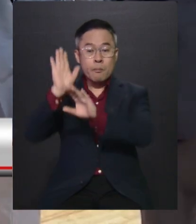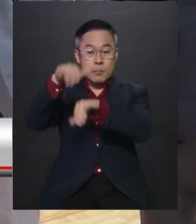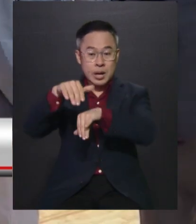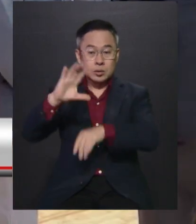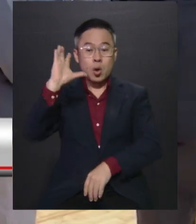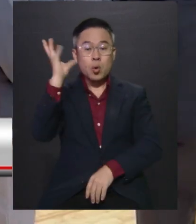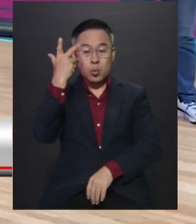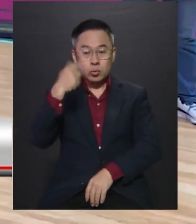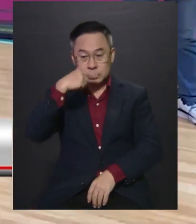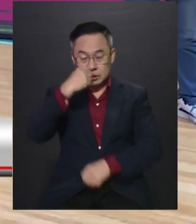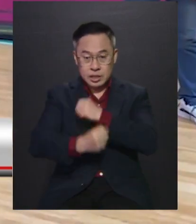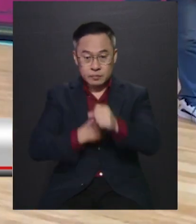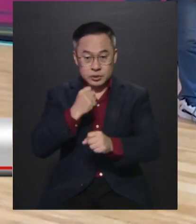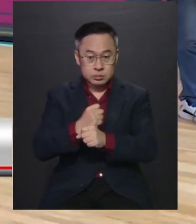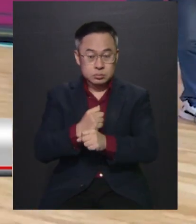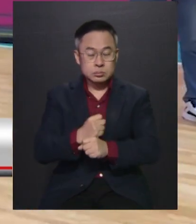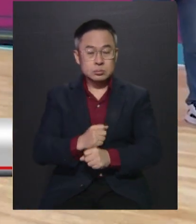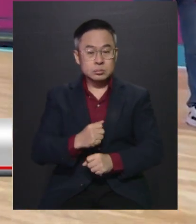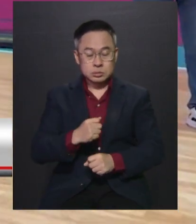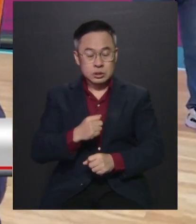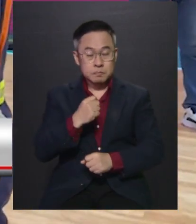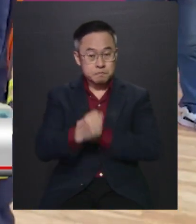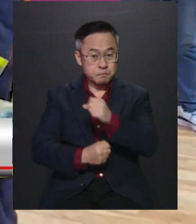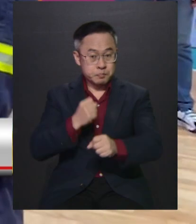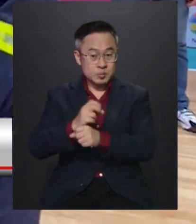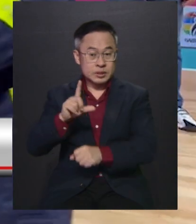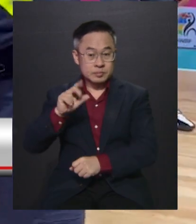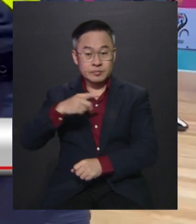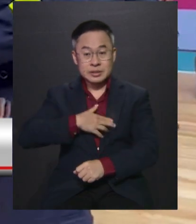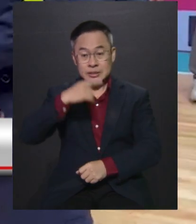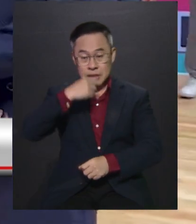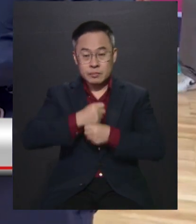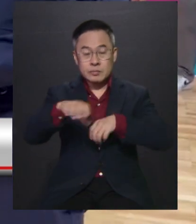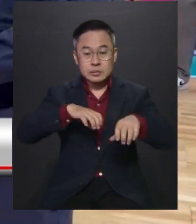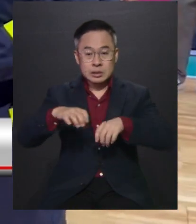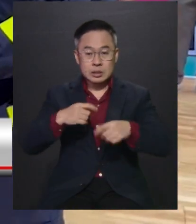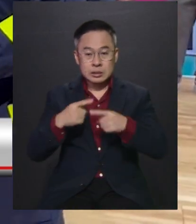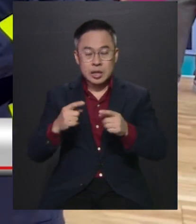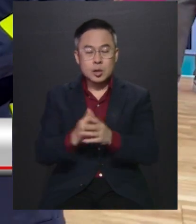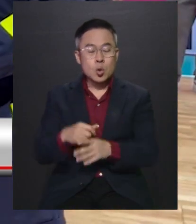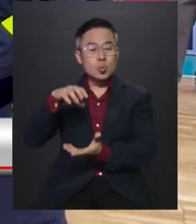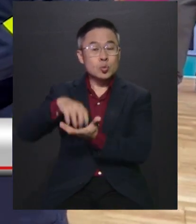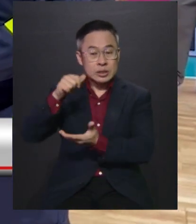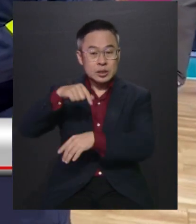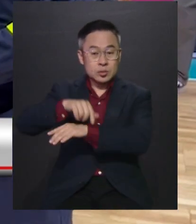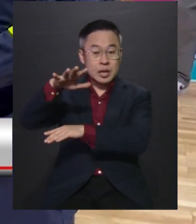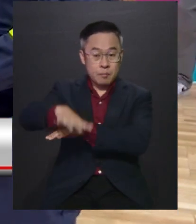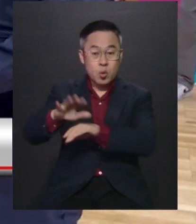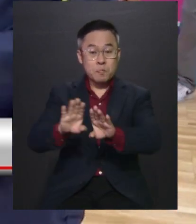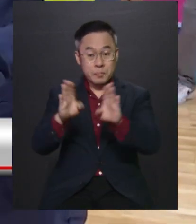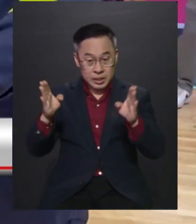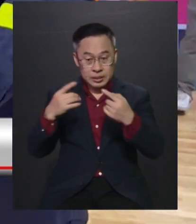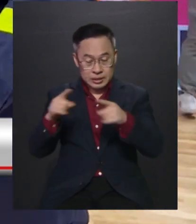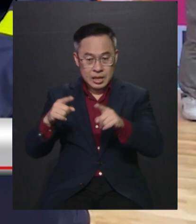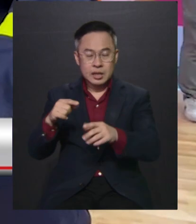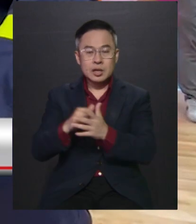ที่ไทยเป็นเจ้าภาพแต่ว่าเคราะห์ยังดีว่าเหตุการณ์เนี่ยเกิดขึ้นก่อนพิธีเปิดนะคะก็คือไม่มีใครได้รับบาดเจ็บจากเหตุการณ์ใน